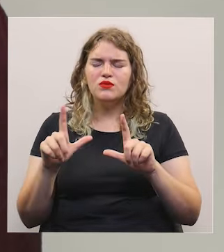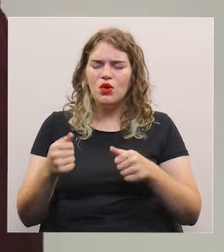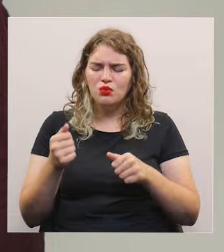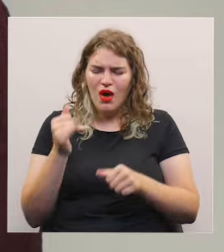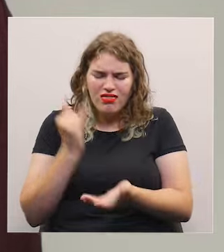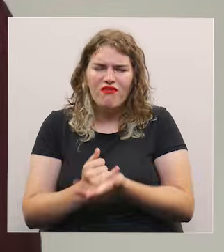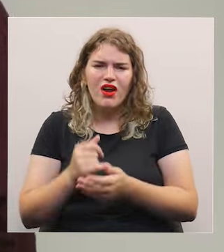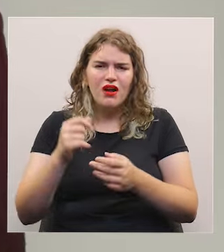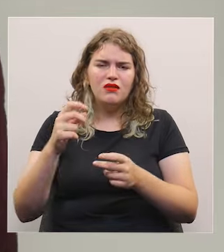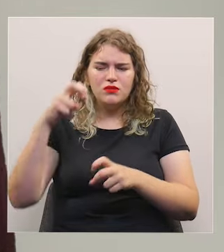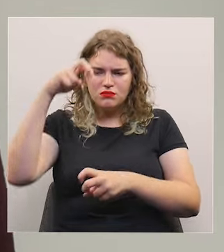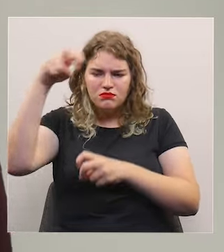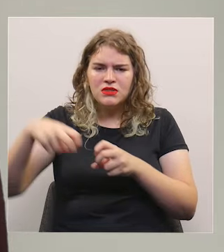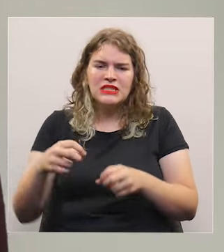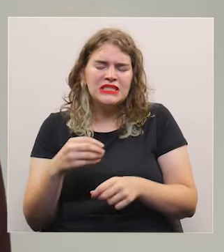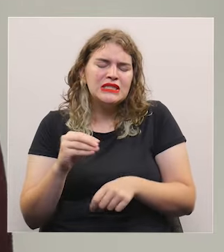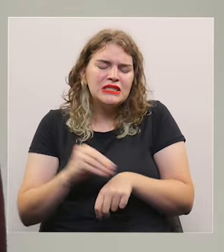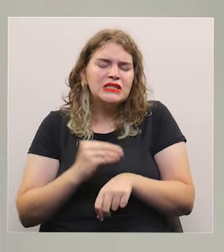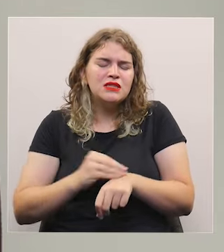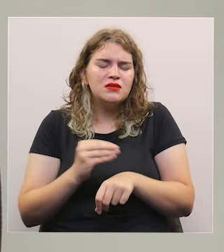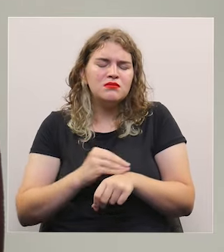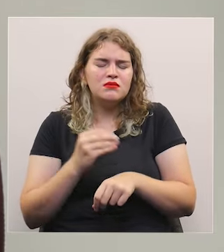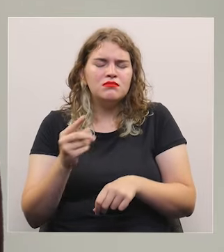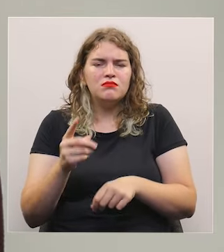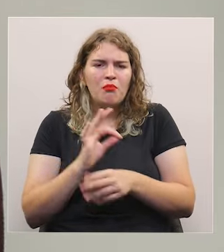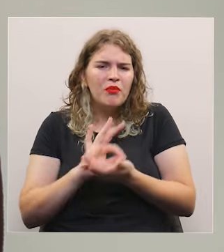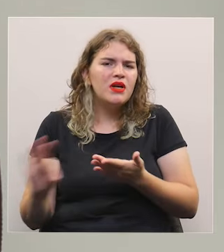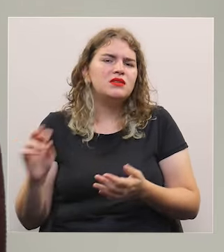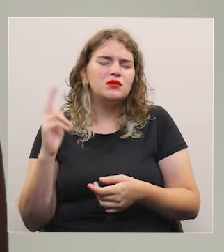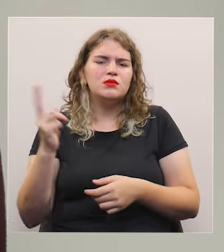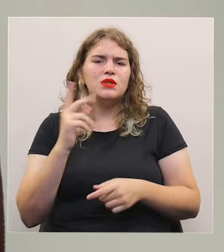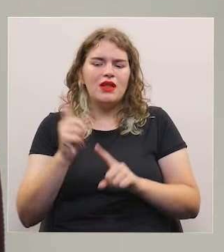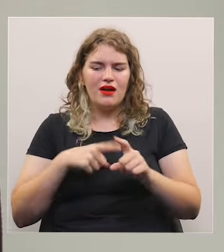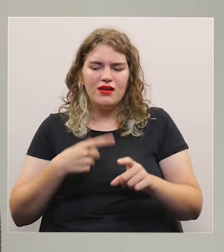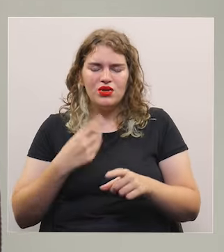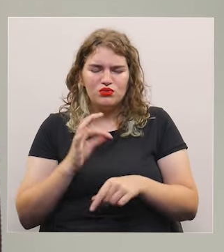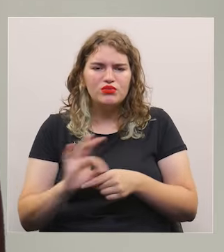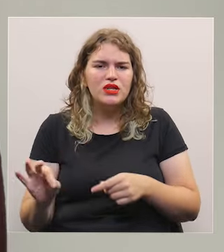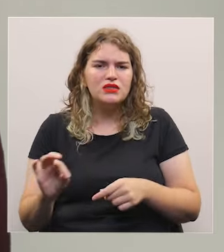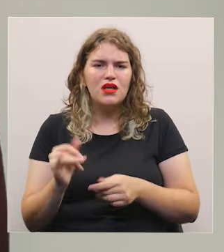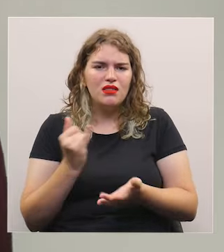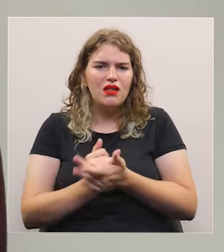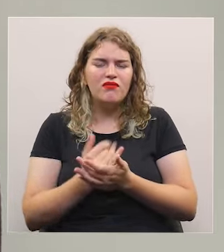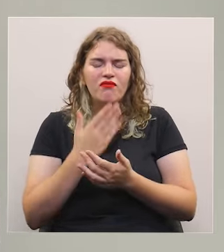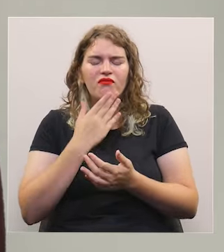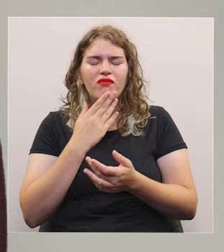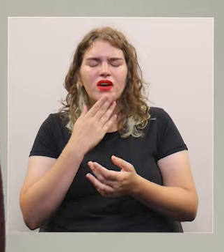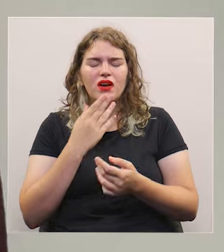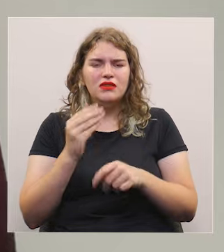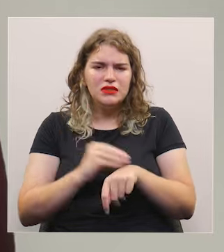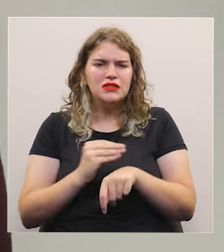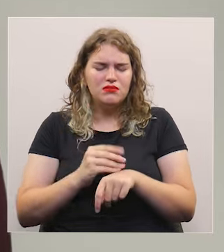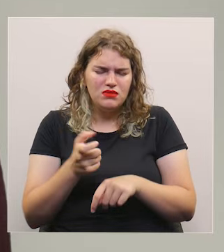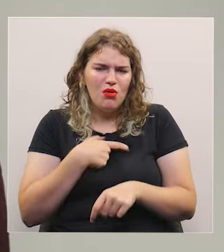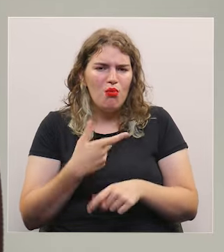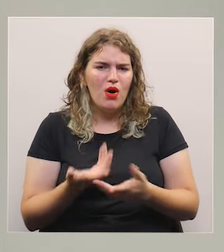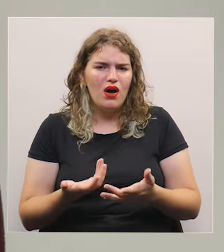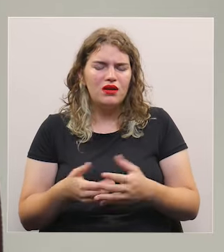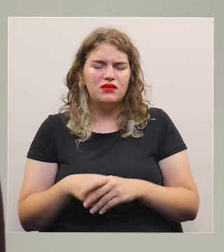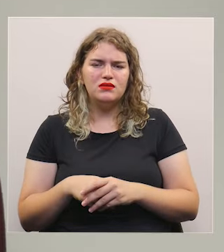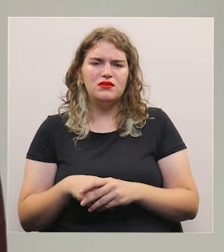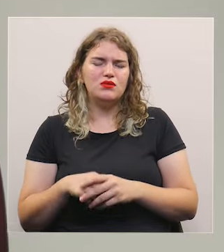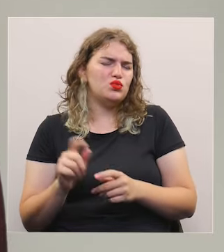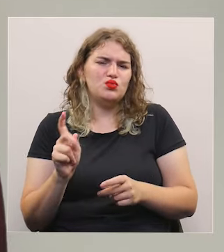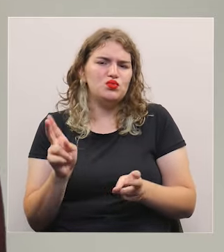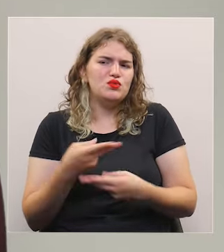se coboară. Deci, efectiv, Domnul, îi simți prezența, îi simți fiorul, îl simți acolo. Dacă tu ești acolo prezent cu el și vrei să-l simți, tu-l simți.